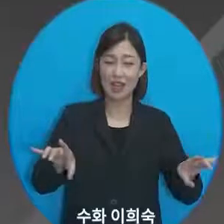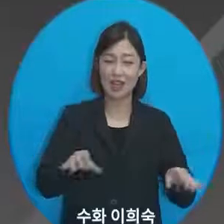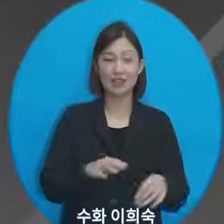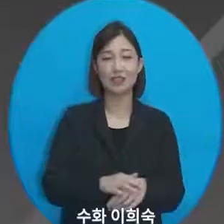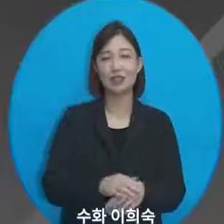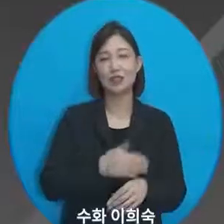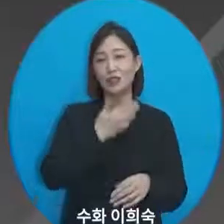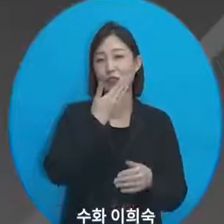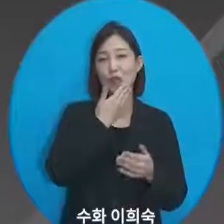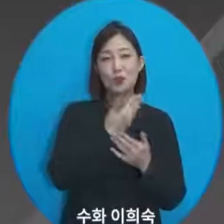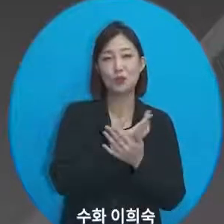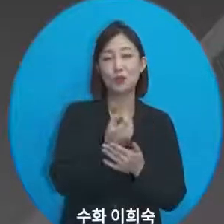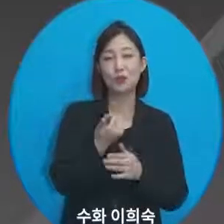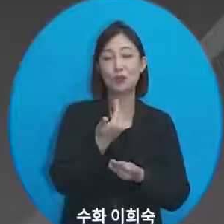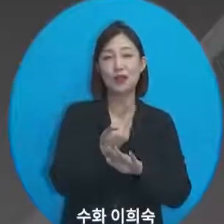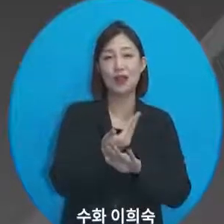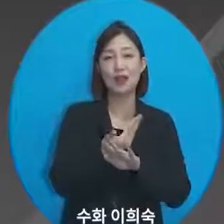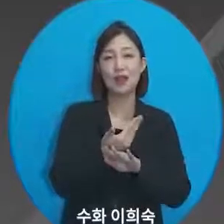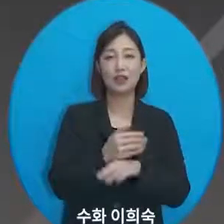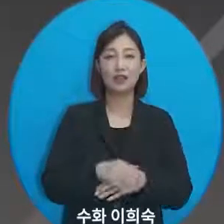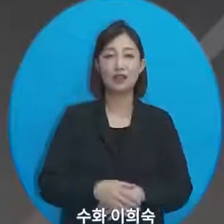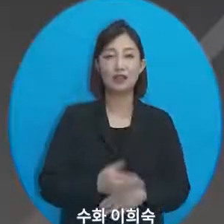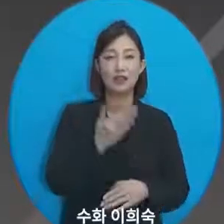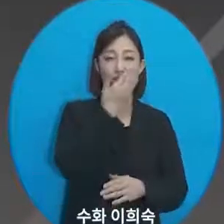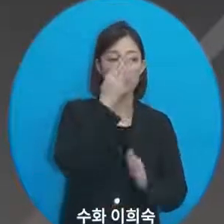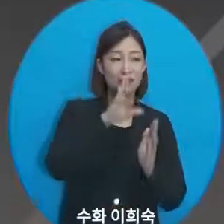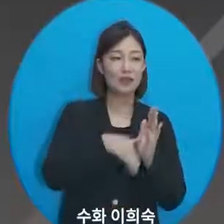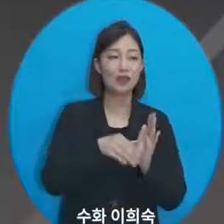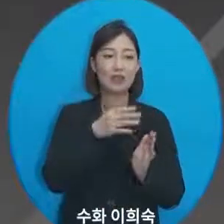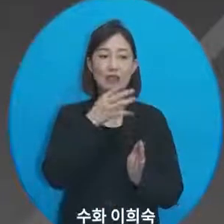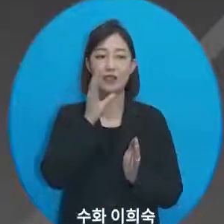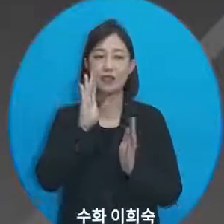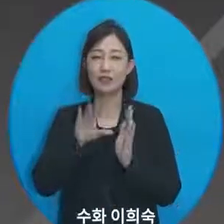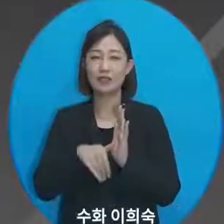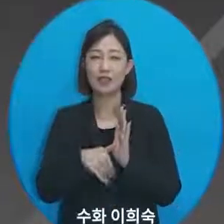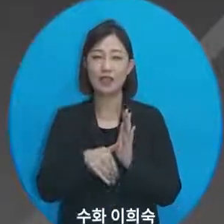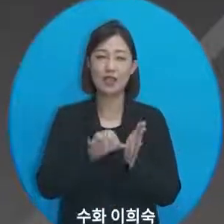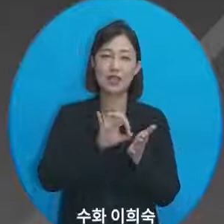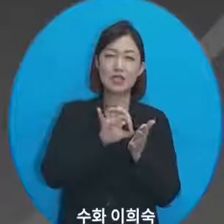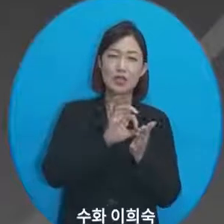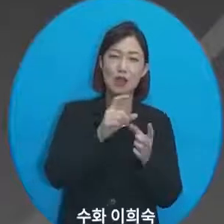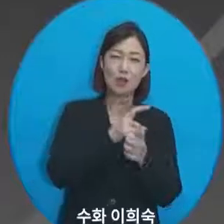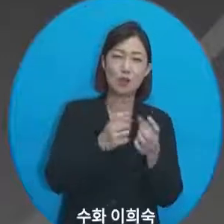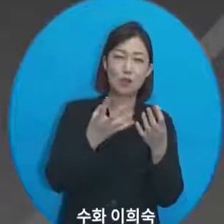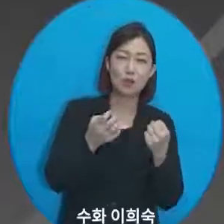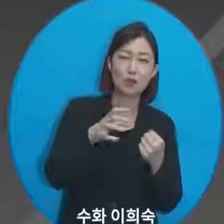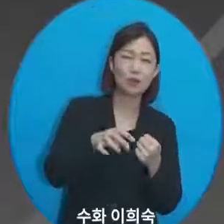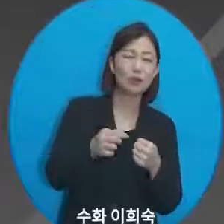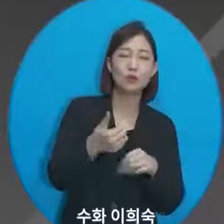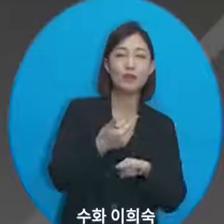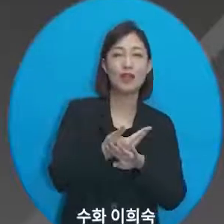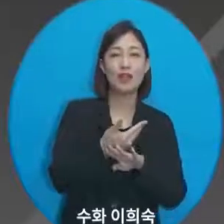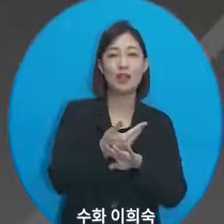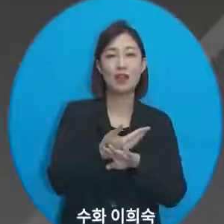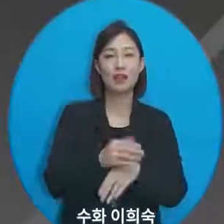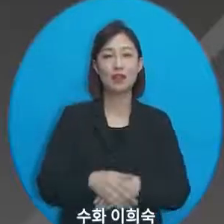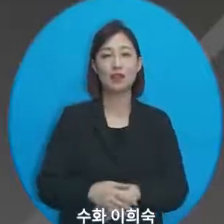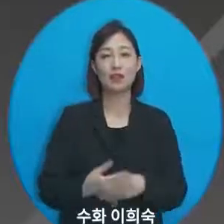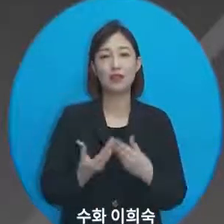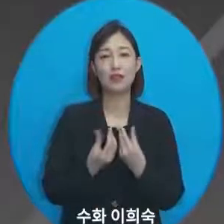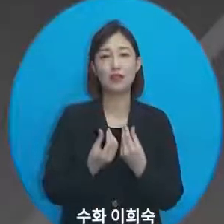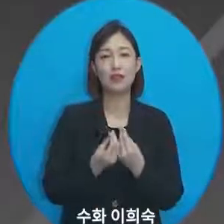대한 중요도가 바뀌어집니다. 고정되어 있지 않다는 것이죠. 나이가 아주